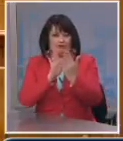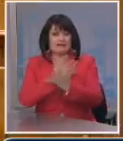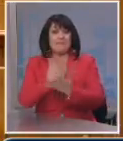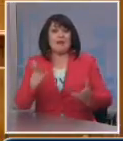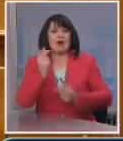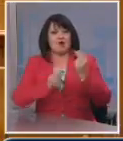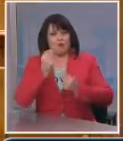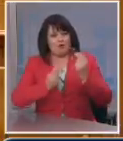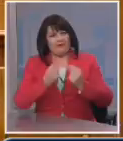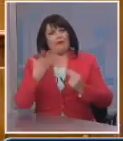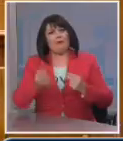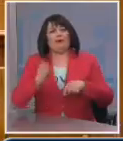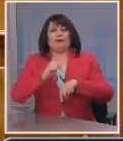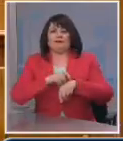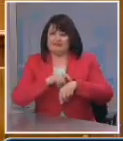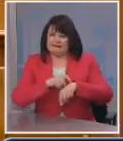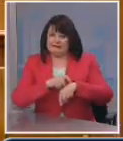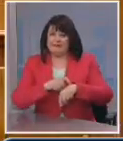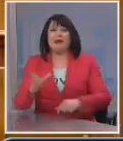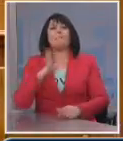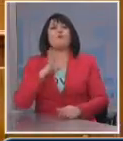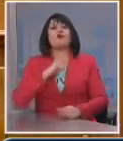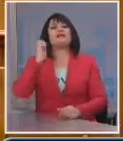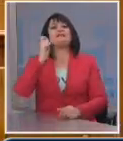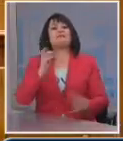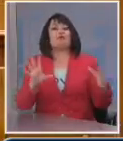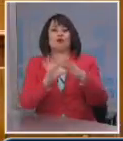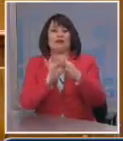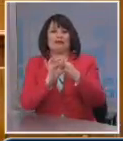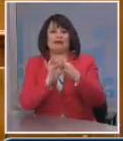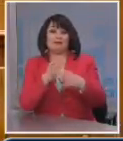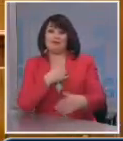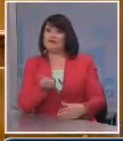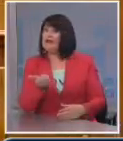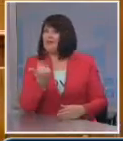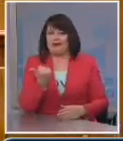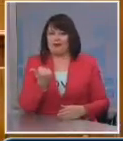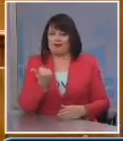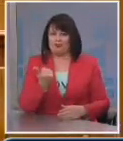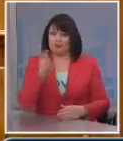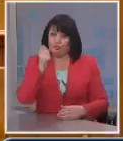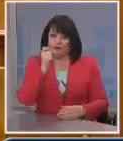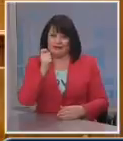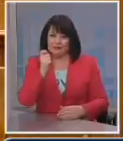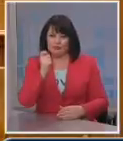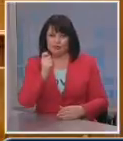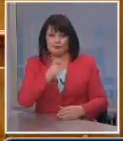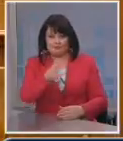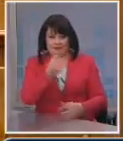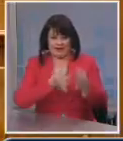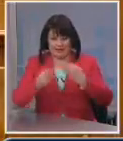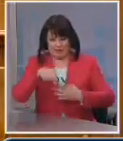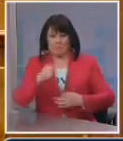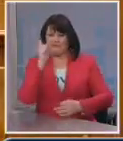μεγαλύτερο πρόβλημα το οποίο υπάρχει σήμερα στη σχέση πολιτών και πολιτικών, την έλλειψη εμπιστοσύνης. Ξέρετε, κάθε ψέμα το οποίο λέγεται σε αυτή